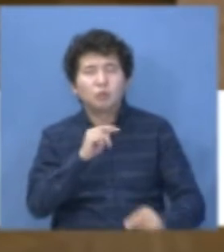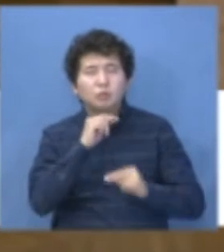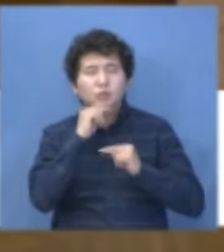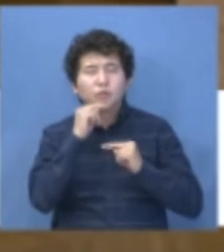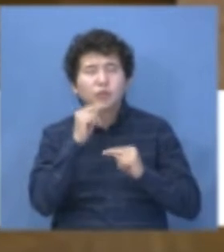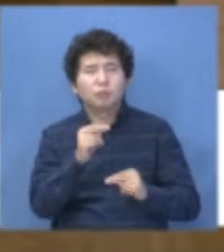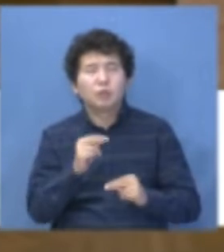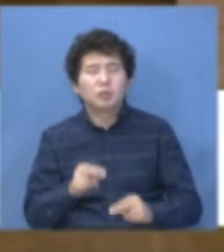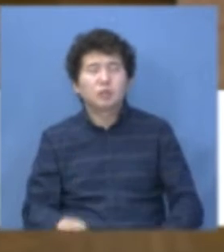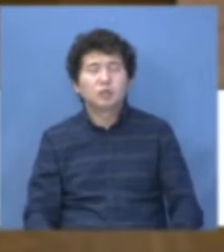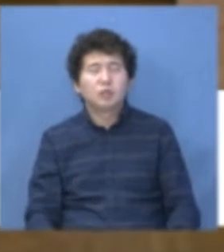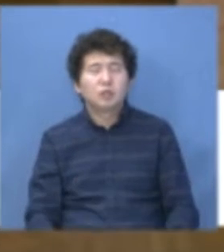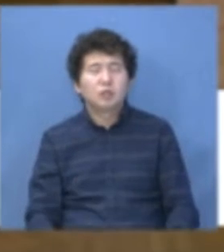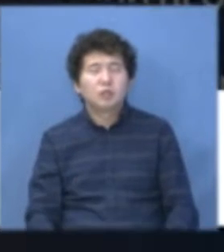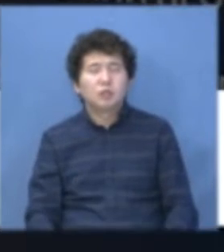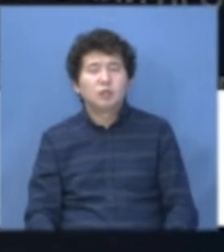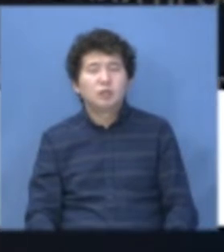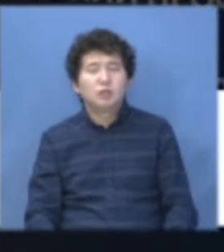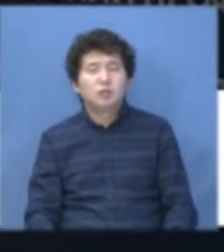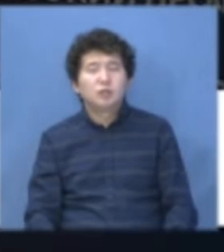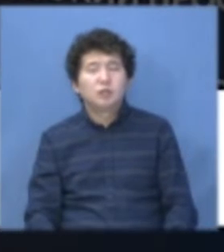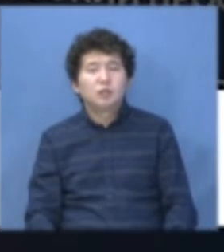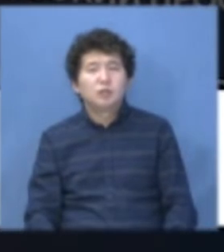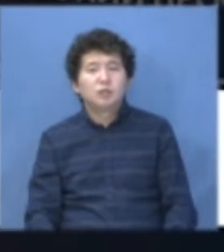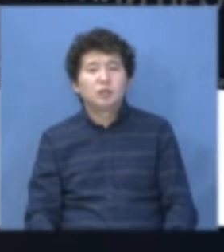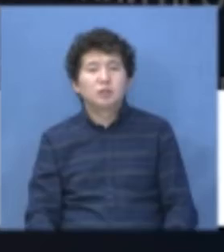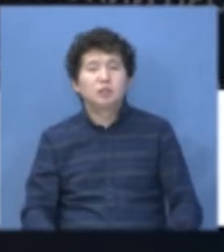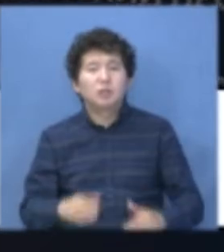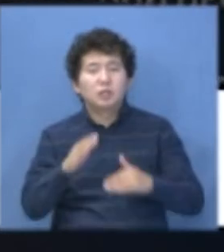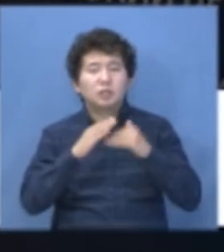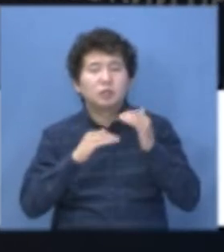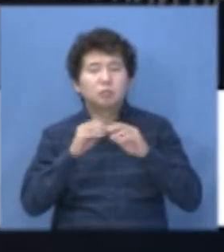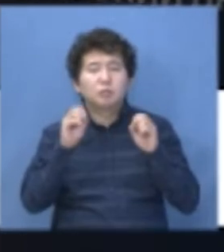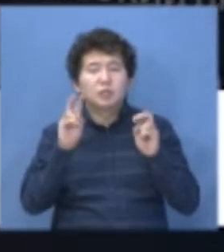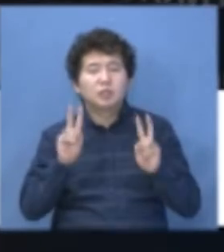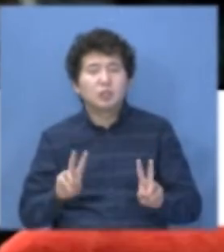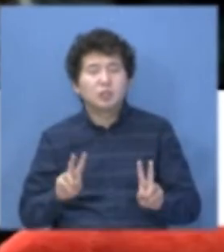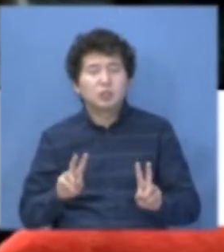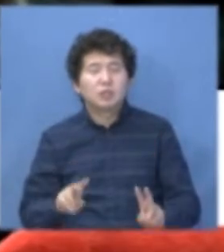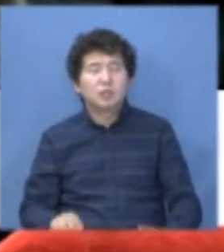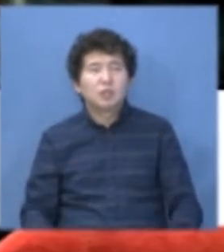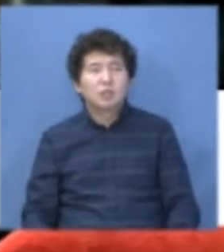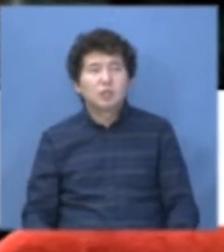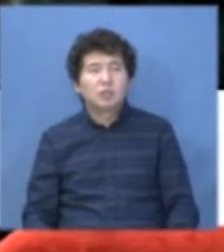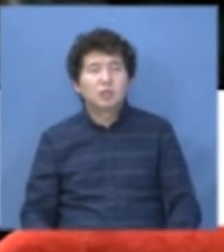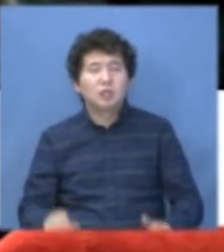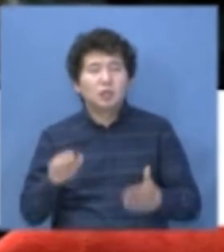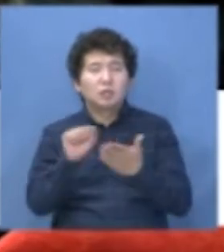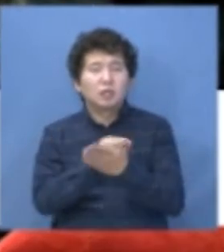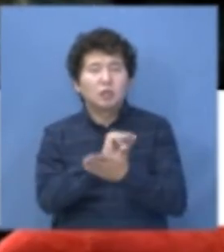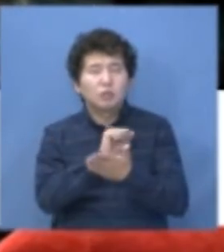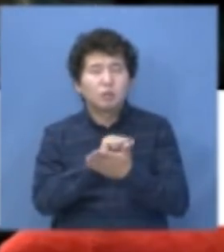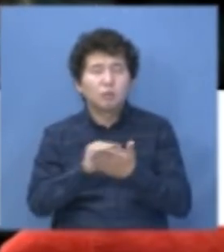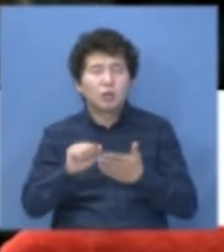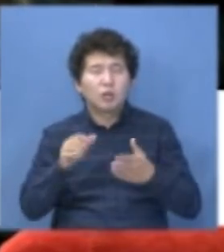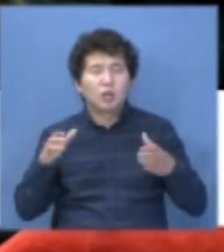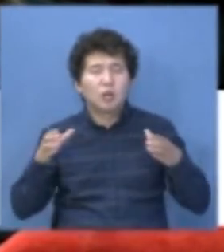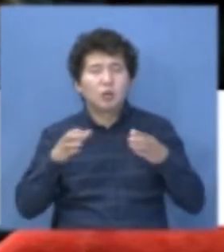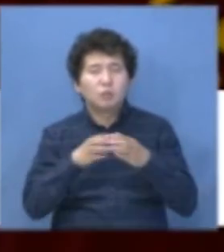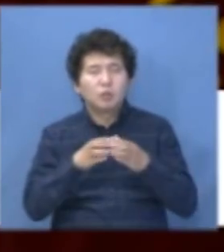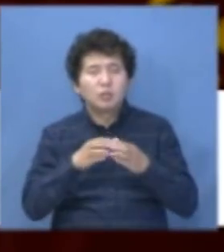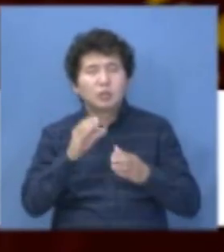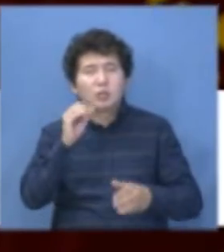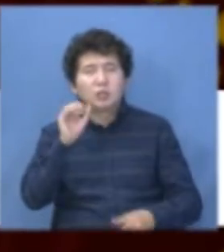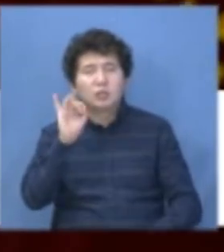келеді. Алданып қалмаңыздар. Сала мамандарының айтуынша, барлық құжаттарды тек сенімді көздерден, компаниялардың ресми сайттарынан